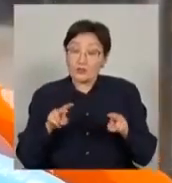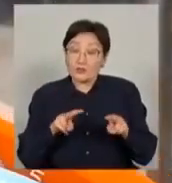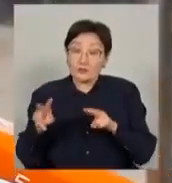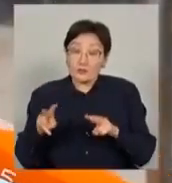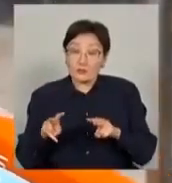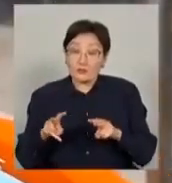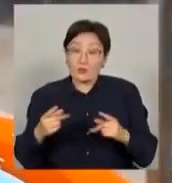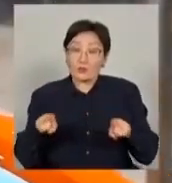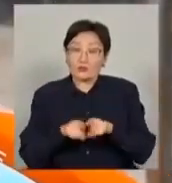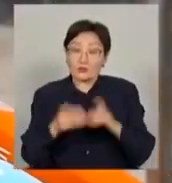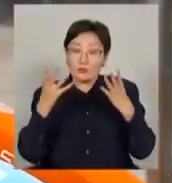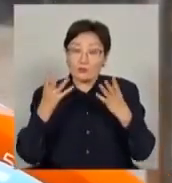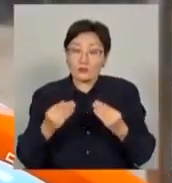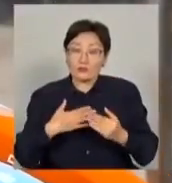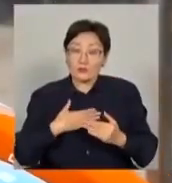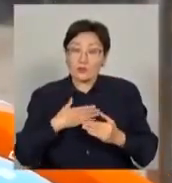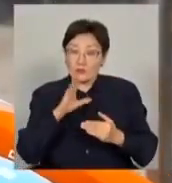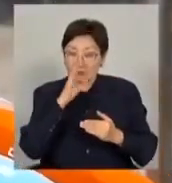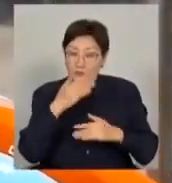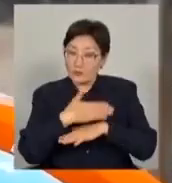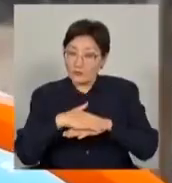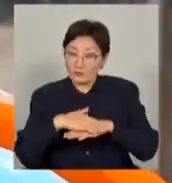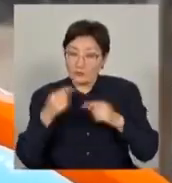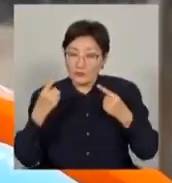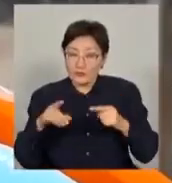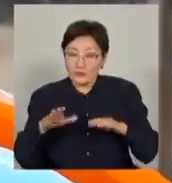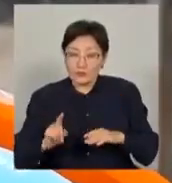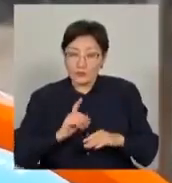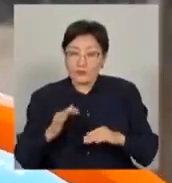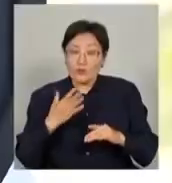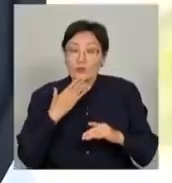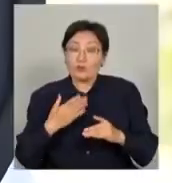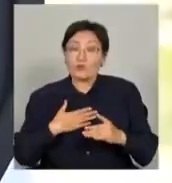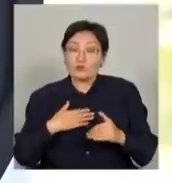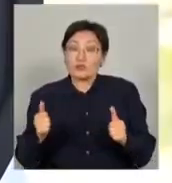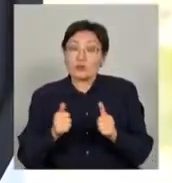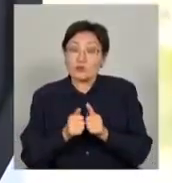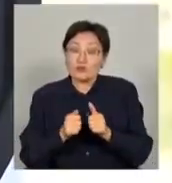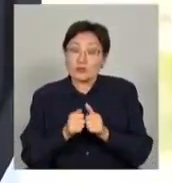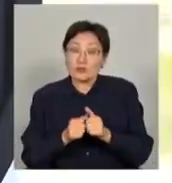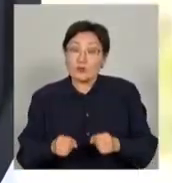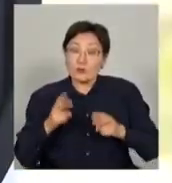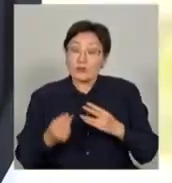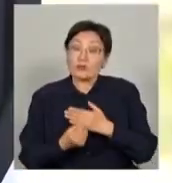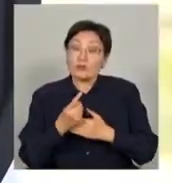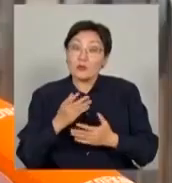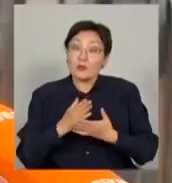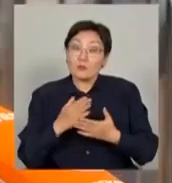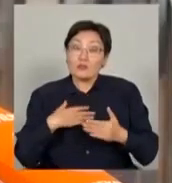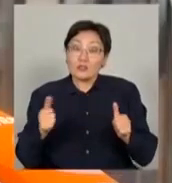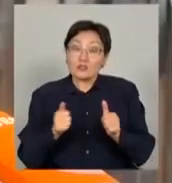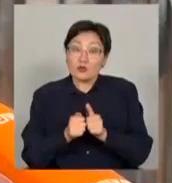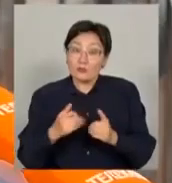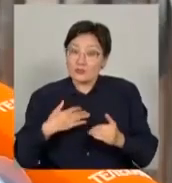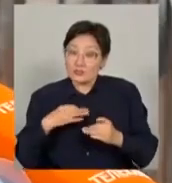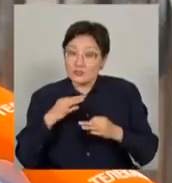kundun amanda biz jauda daladan kütpeyimiz. Özümüzün astımızı, özümüzün korşilerin gelip atır. Bizge korşilerimiz eşkanday